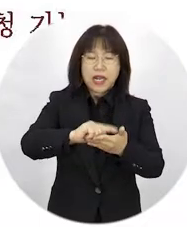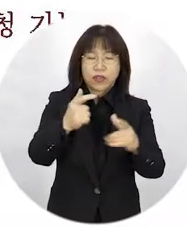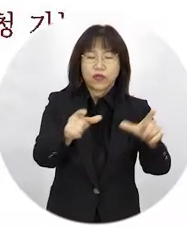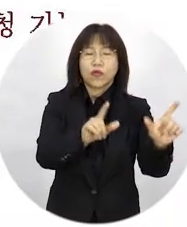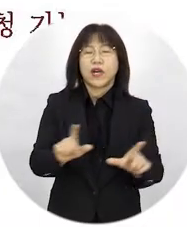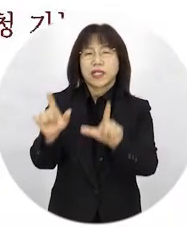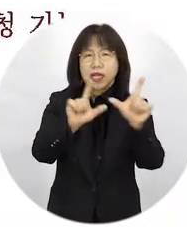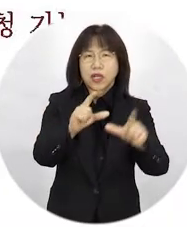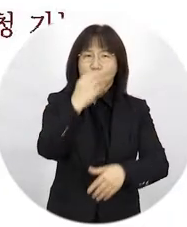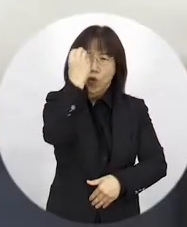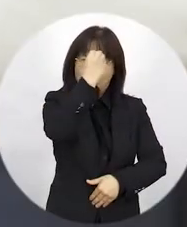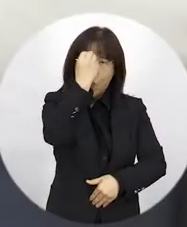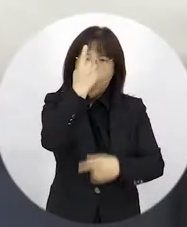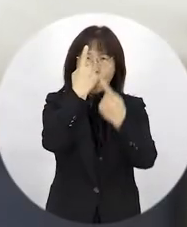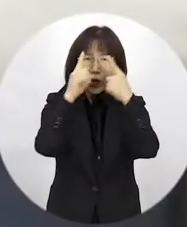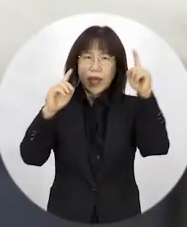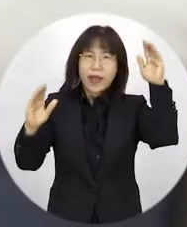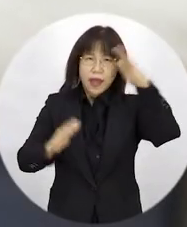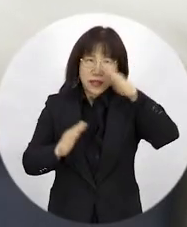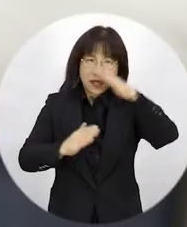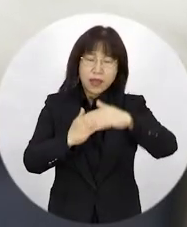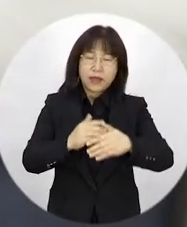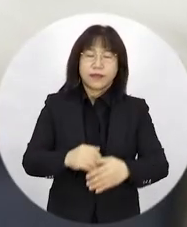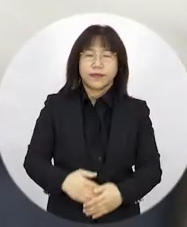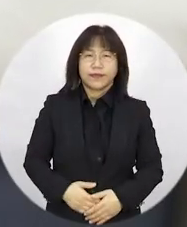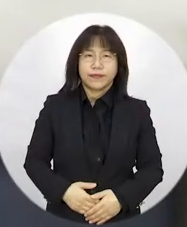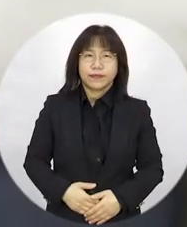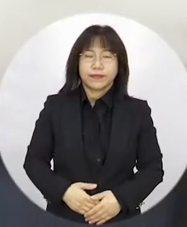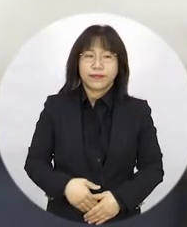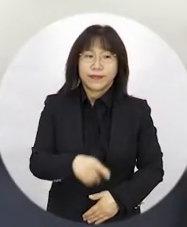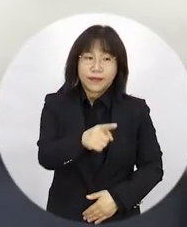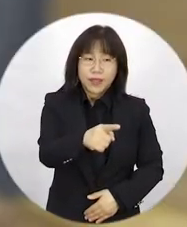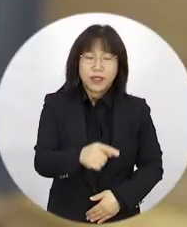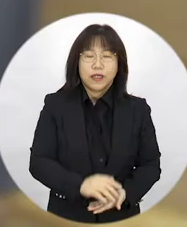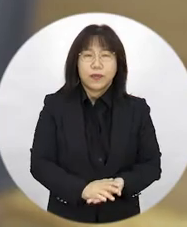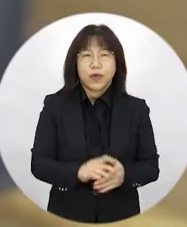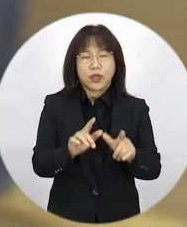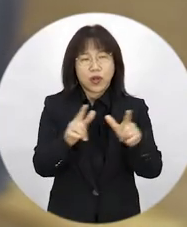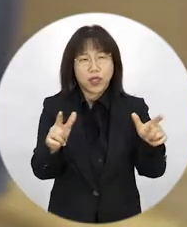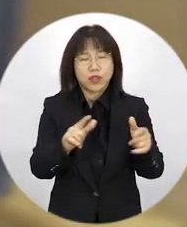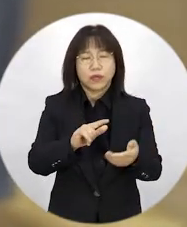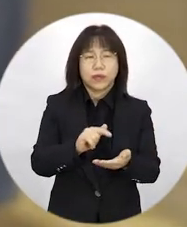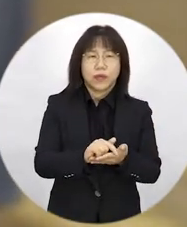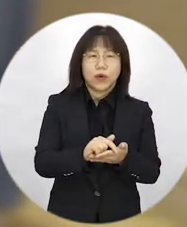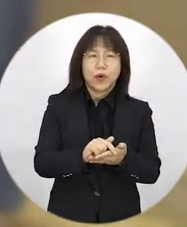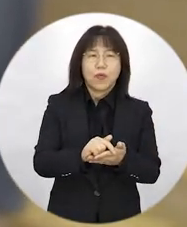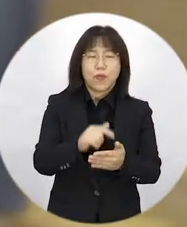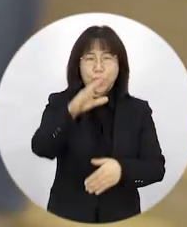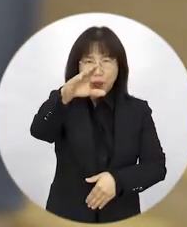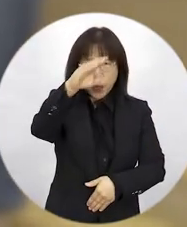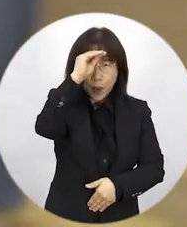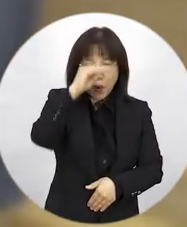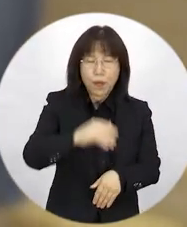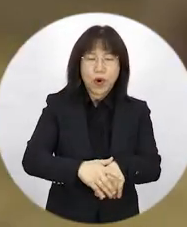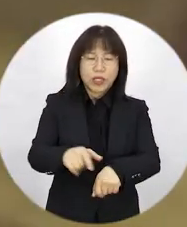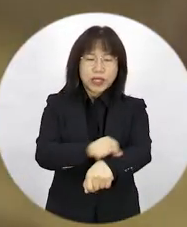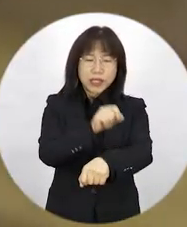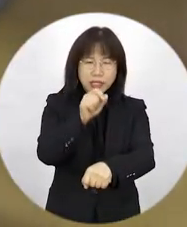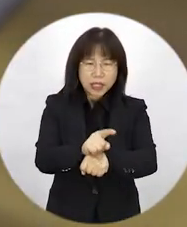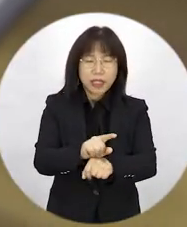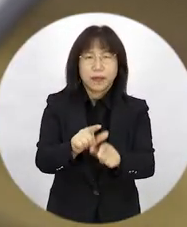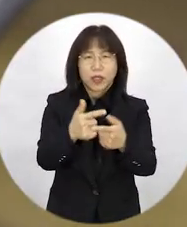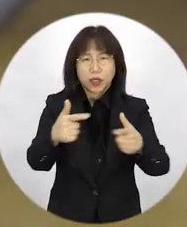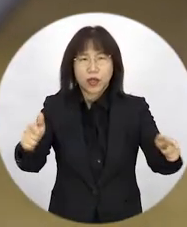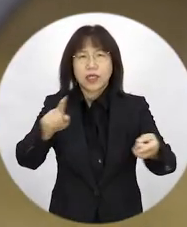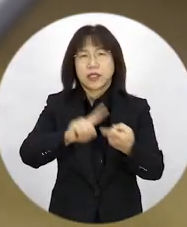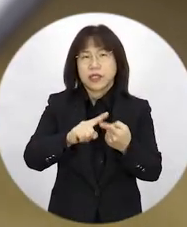고등학생이나 대학교 재학생이면 신청할 수 있습니다. 장학생은 구민 한마음, 모범, 특기, 소액 등 4개